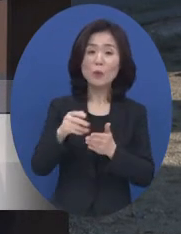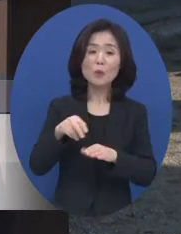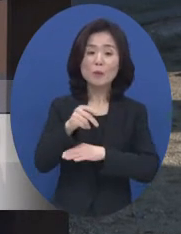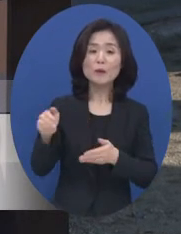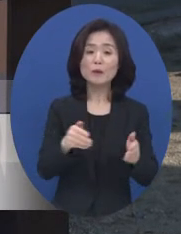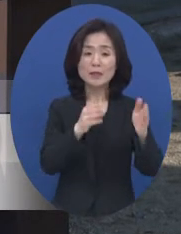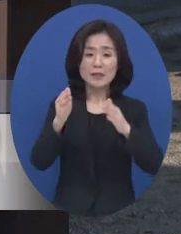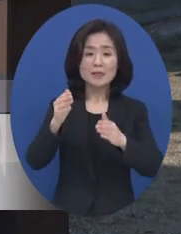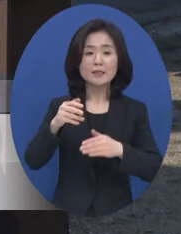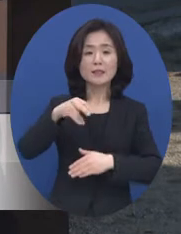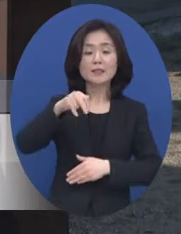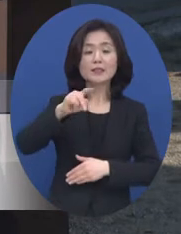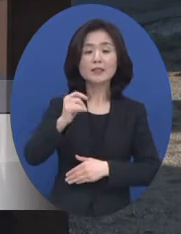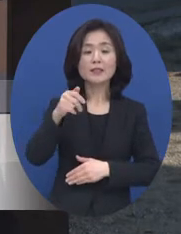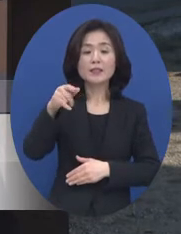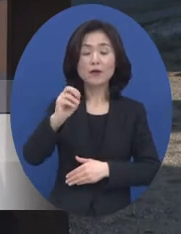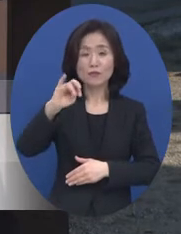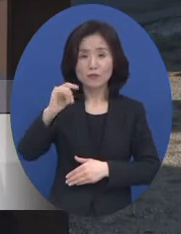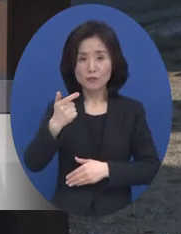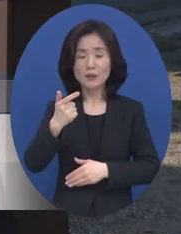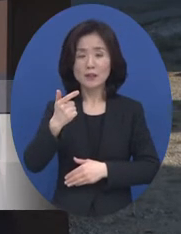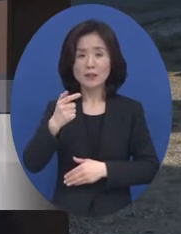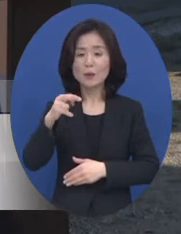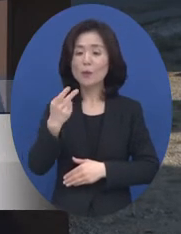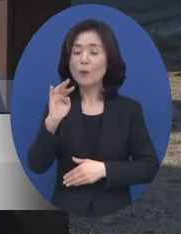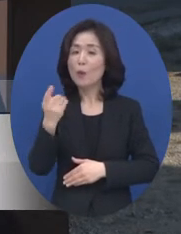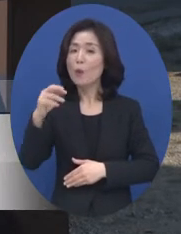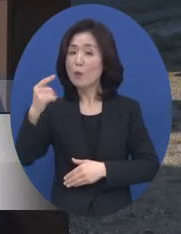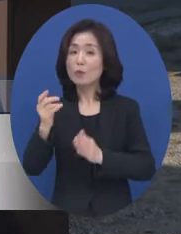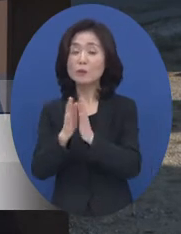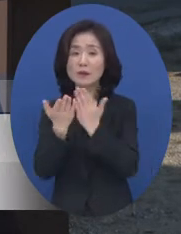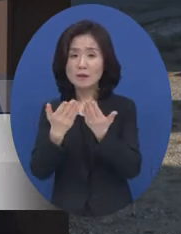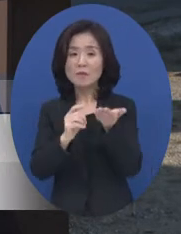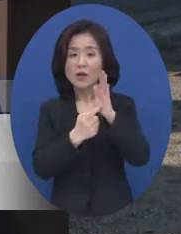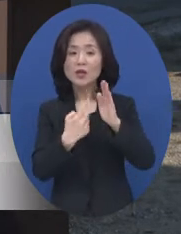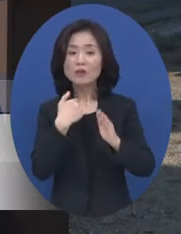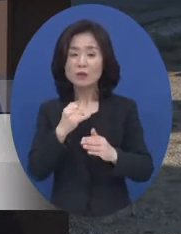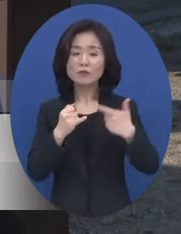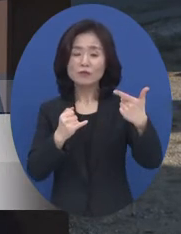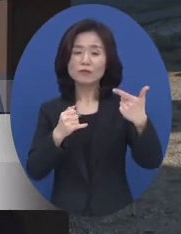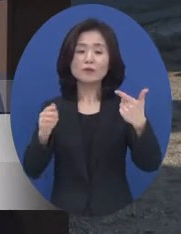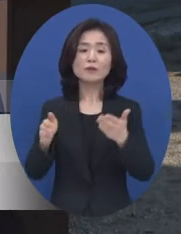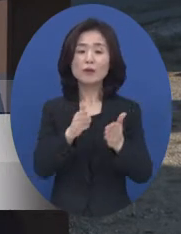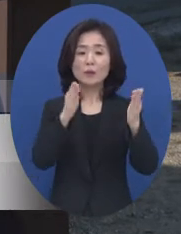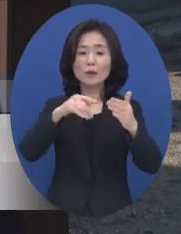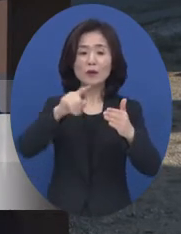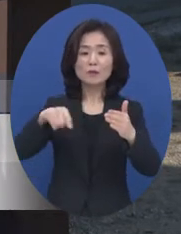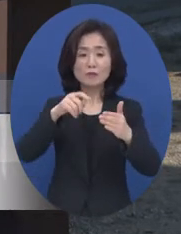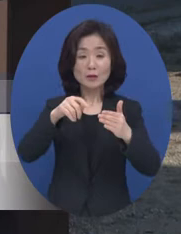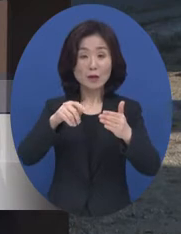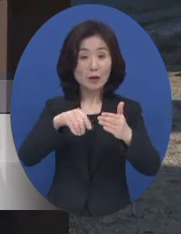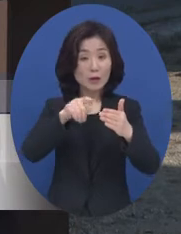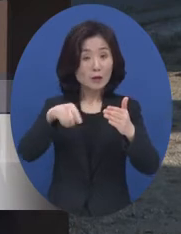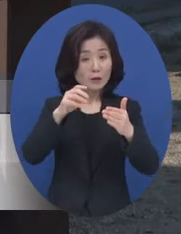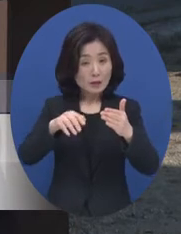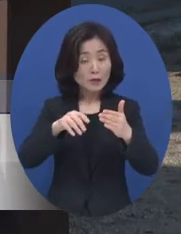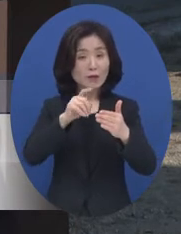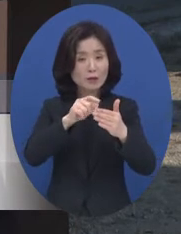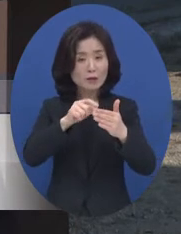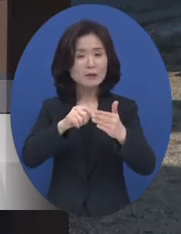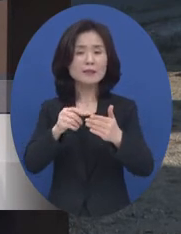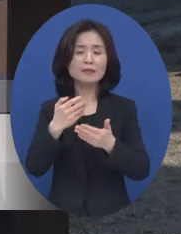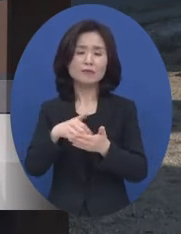조선시대 실학자 신경준이 도로고에서 언급한 6대 대로를 토대로 역사적 고증과 현대적 재해석을